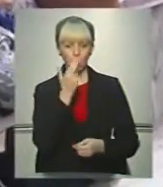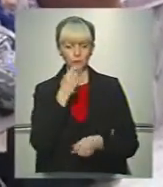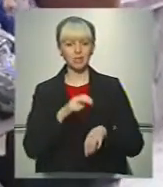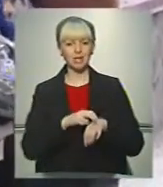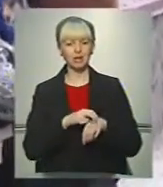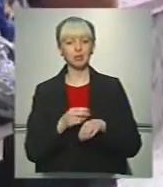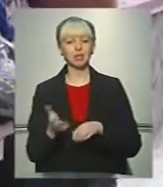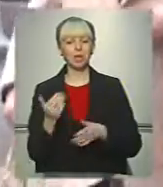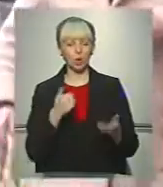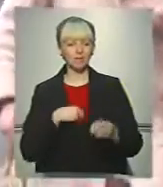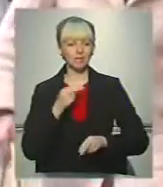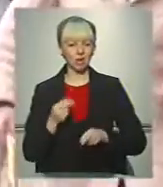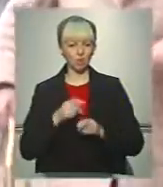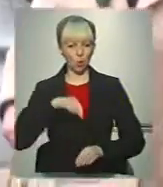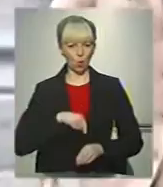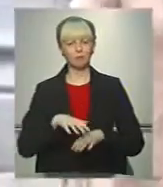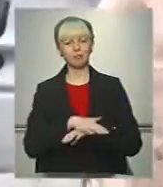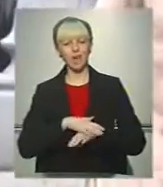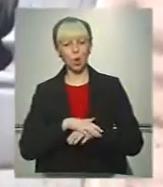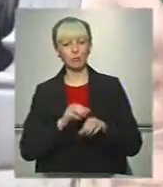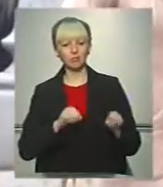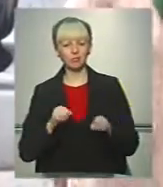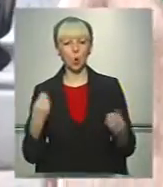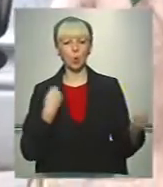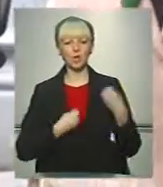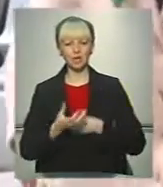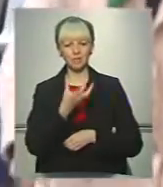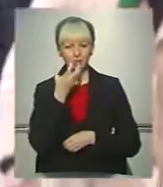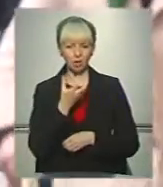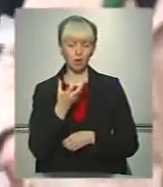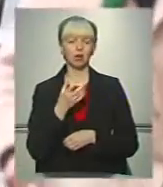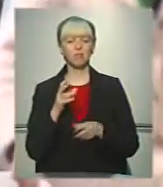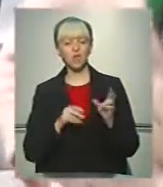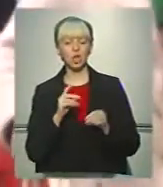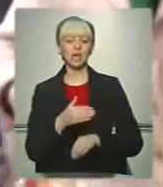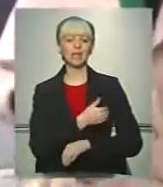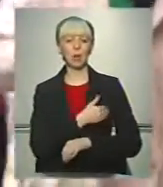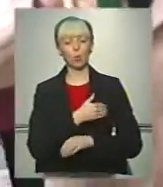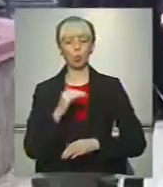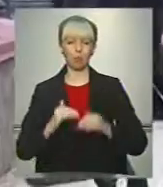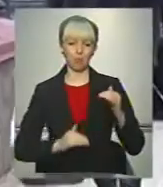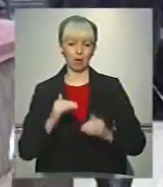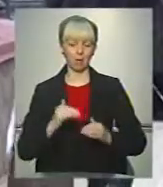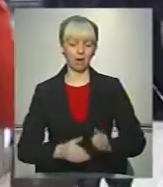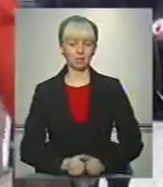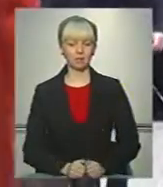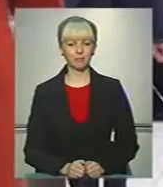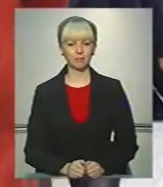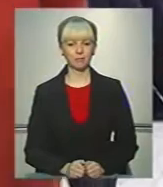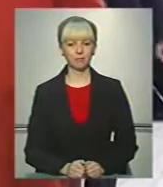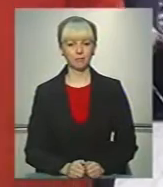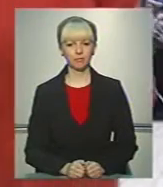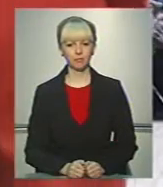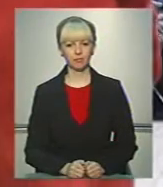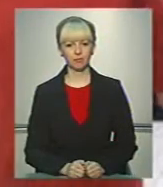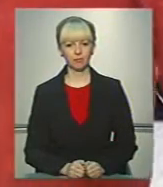лікарі закликають згартувати організм народними методами, одягатися тепліше і зважати на температурні перепади. Наталія Синюсик, Андрій